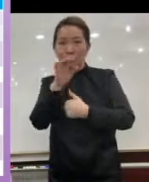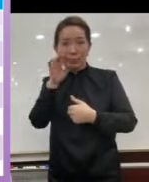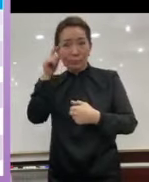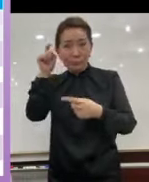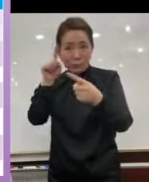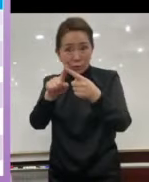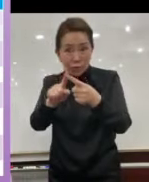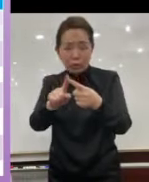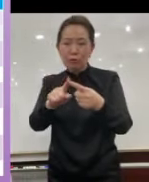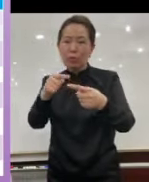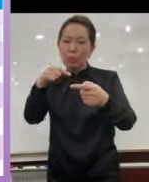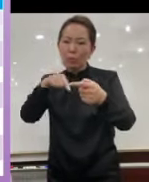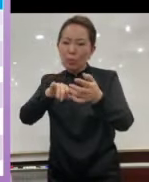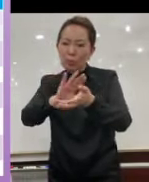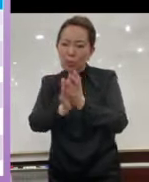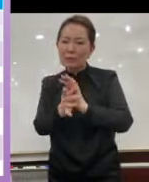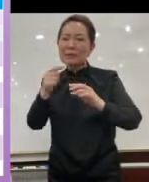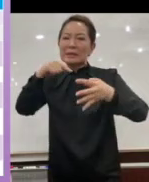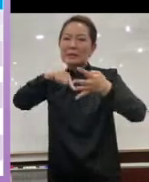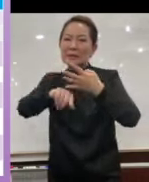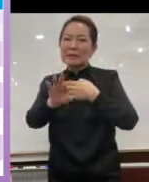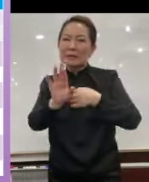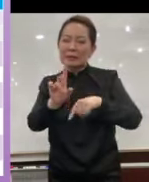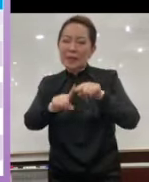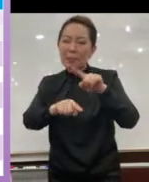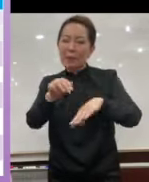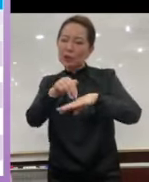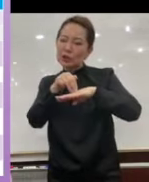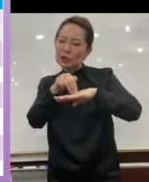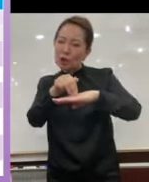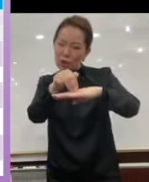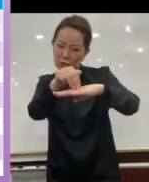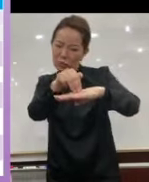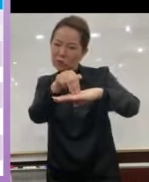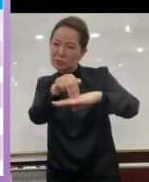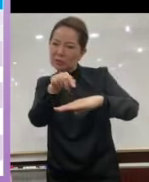ямар одоо тогтолцоо те хэрхэн бэхжүүлэх вэ?